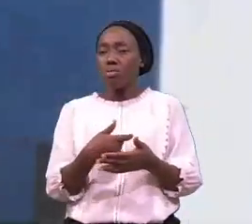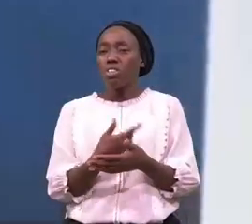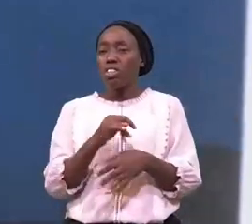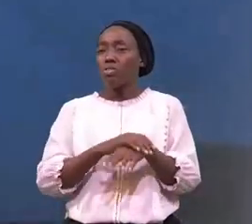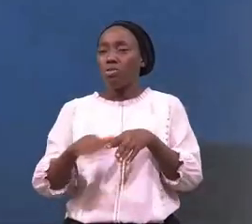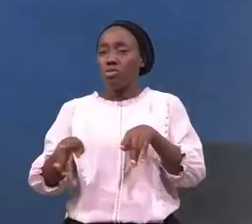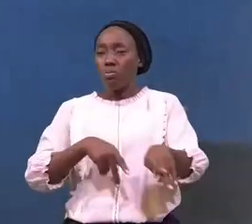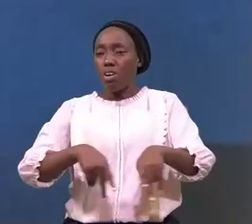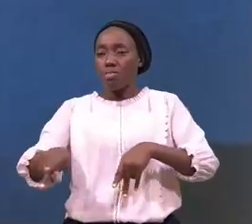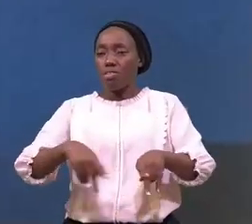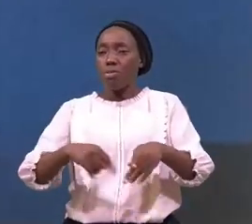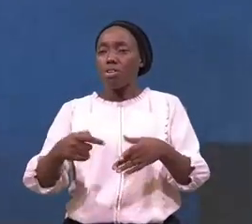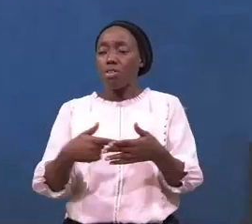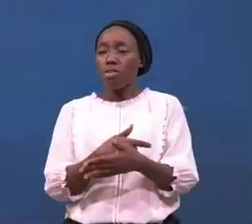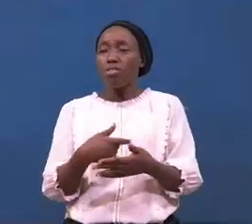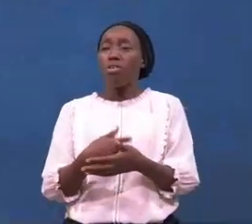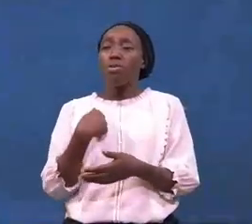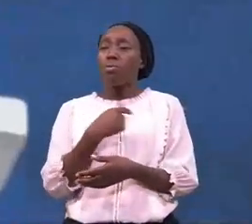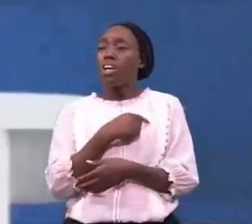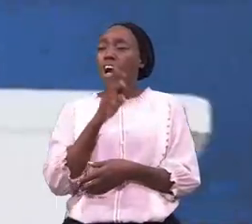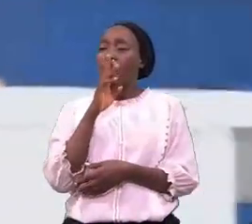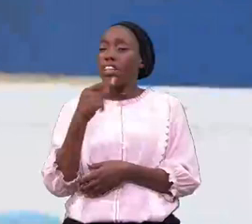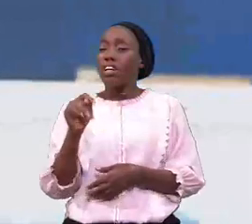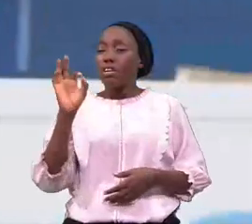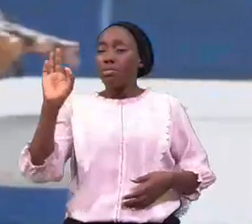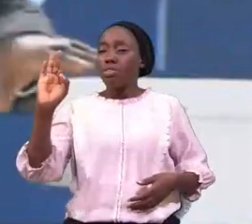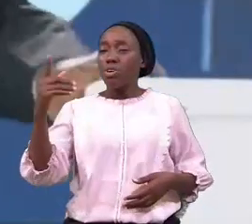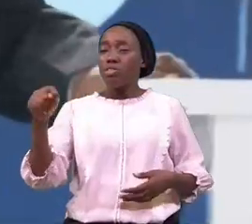Mais pour un prédicateur de l'Évangile,